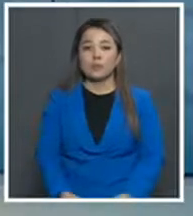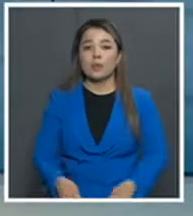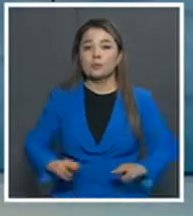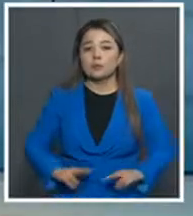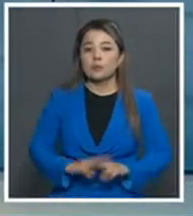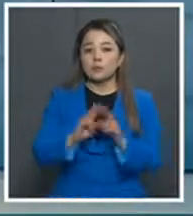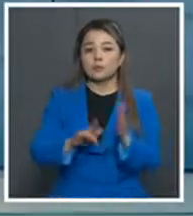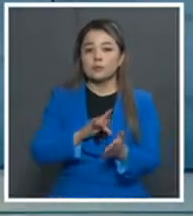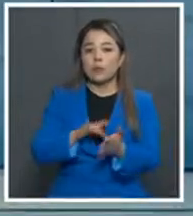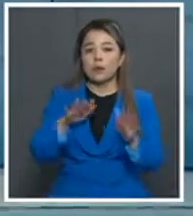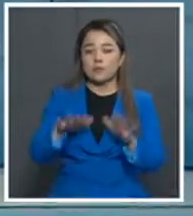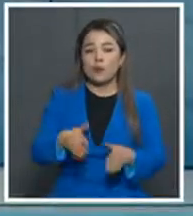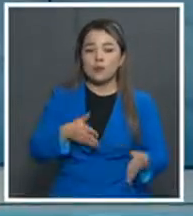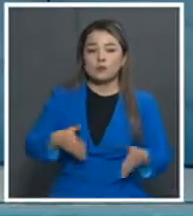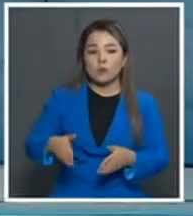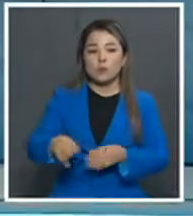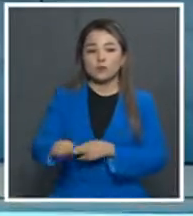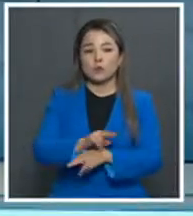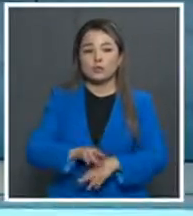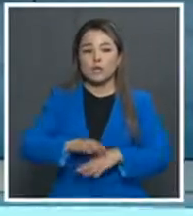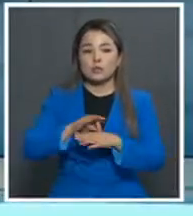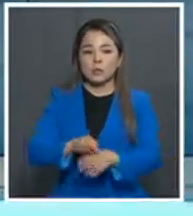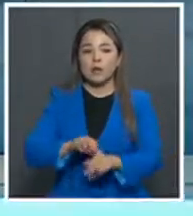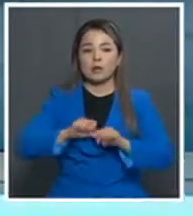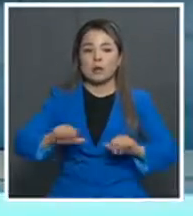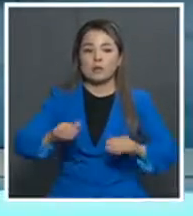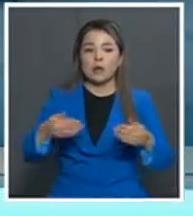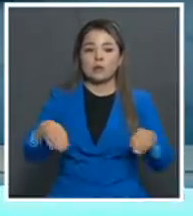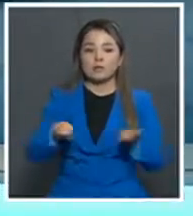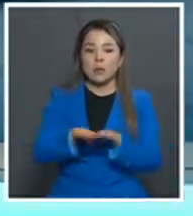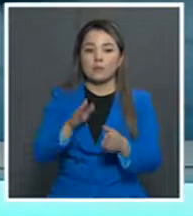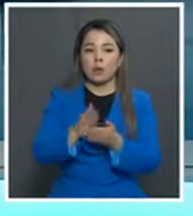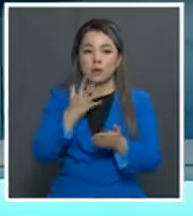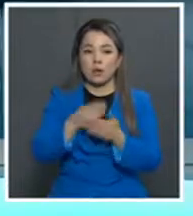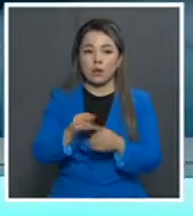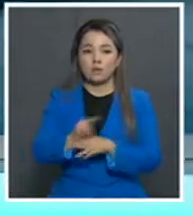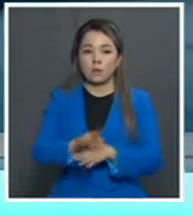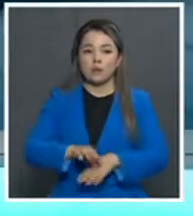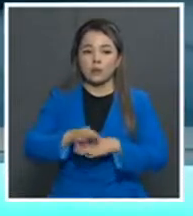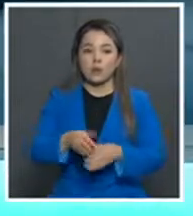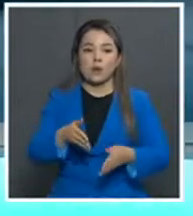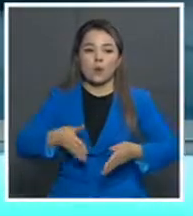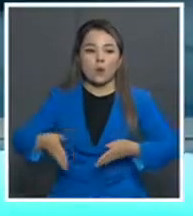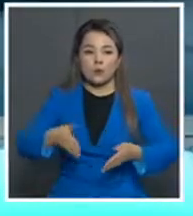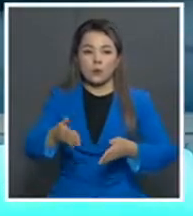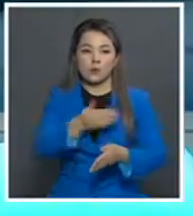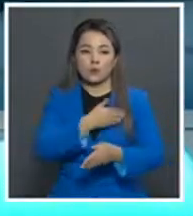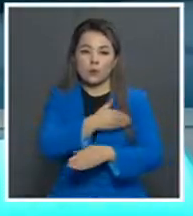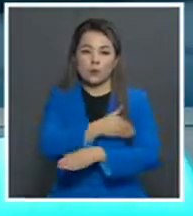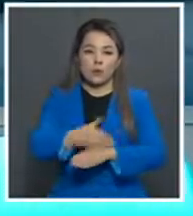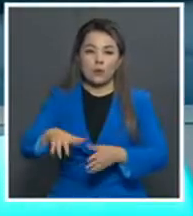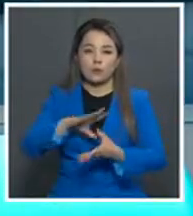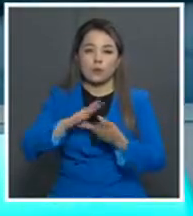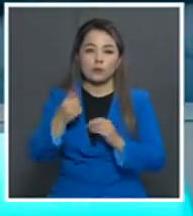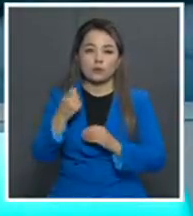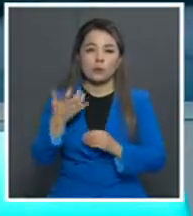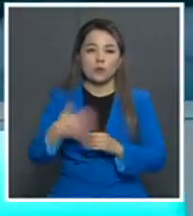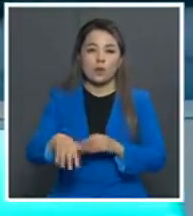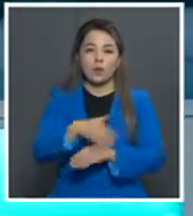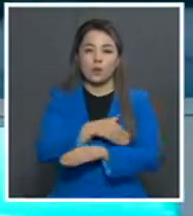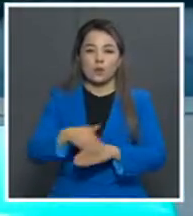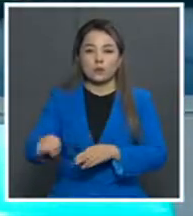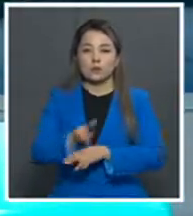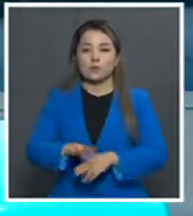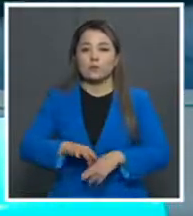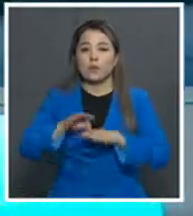Елордалык жол жөндөөчүлөр карантин убактын пайдаланып, көлүк азайган көчөлөрдү жөндөп алмак. Жоспар боюнча бил бас калада 150 көчөнүн жолу